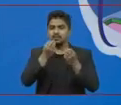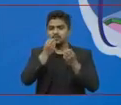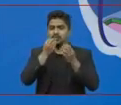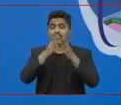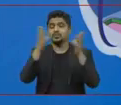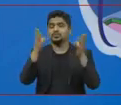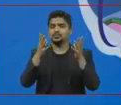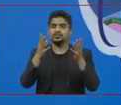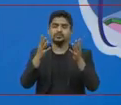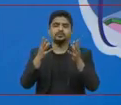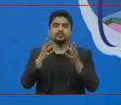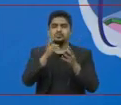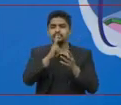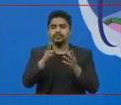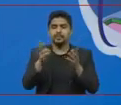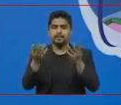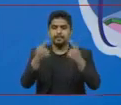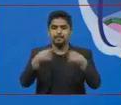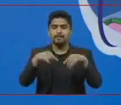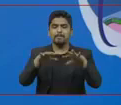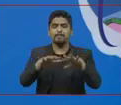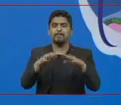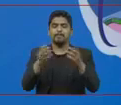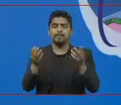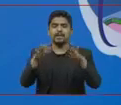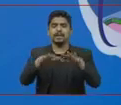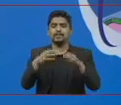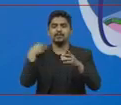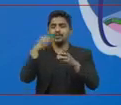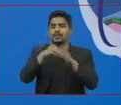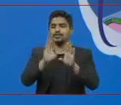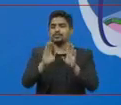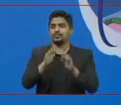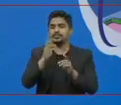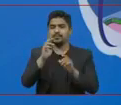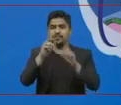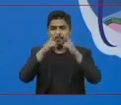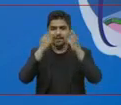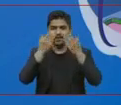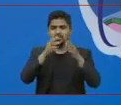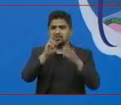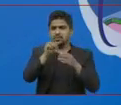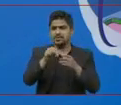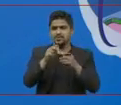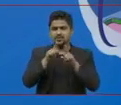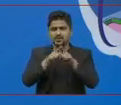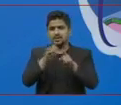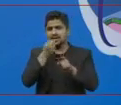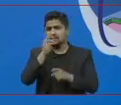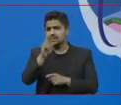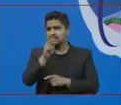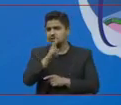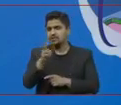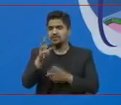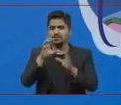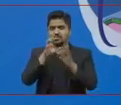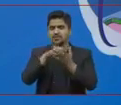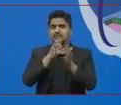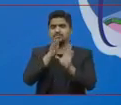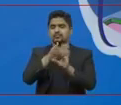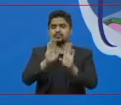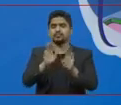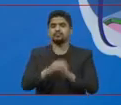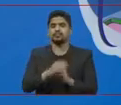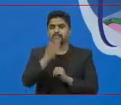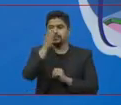भतेरहरू पार्टीहरू भेलाहरूमा सहभागी नहुने, जहाँ मास्क खोल्नुपर्छ सँगै खानुपर्छ त्यस्तामा नहुने र विशेष